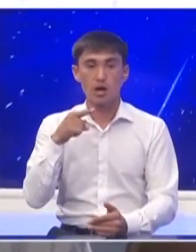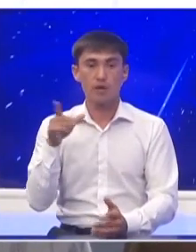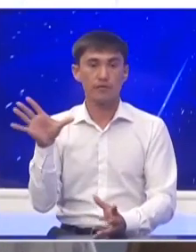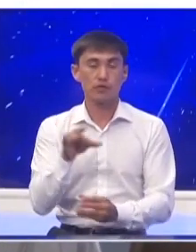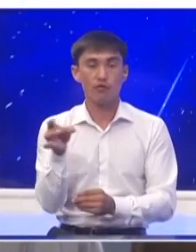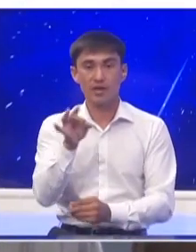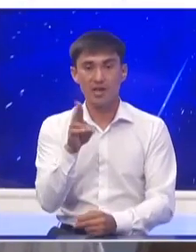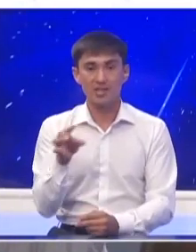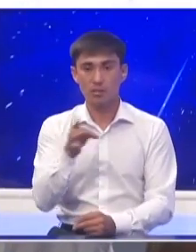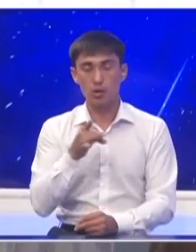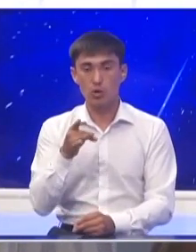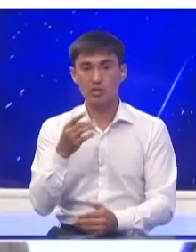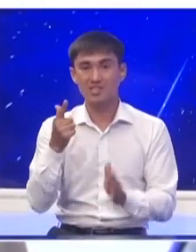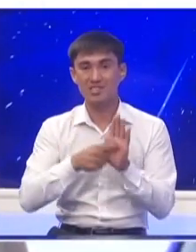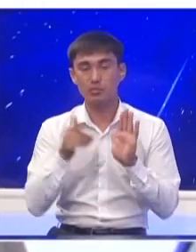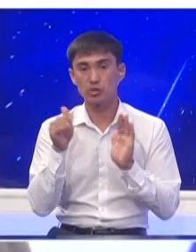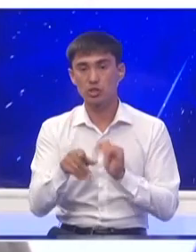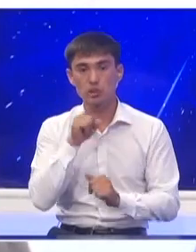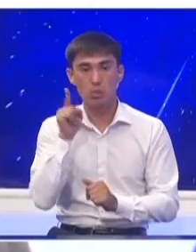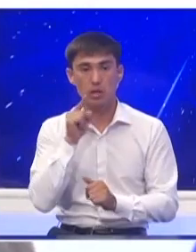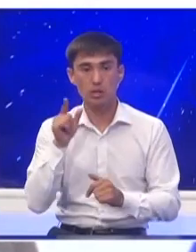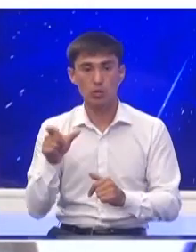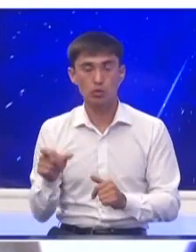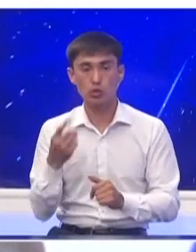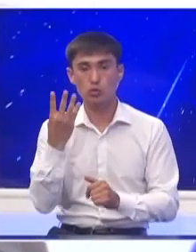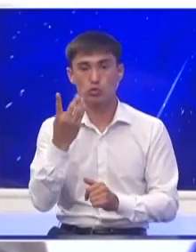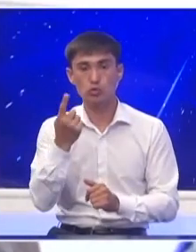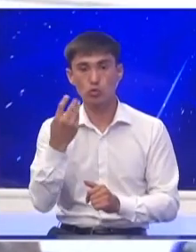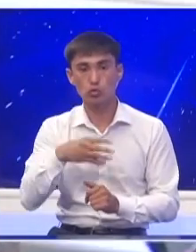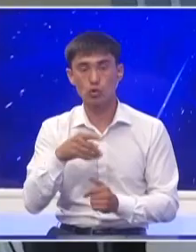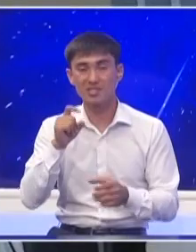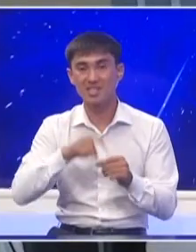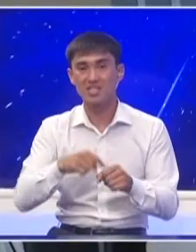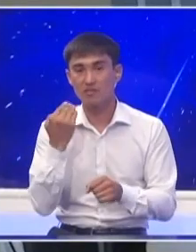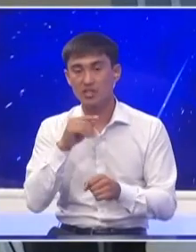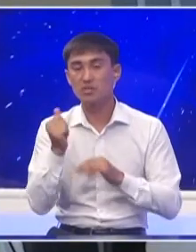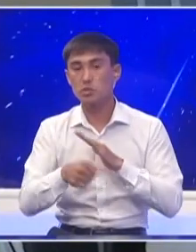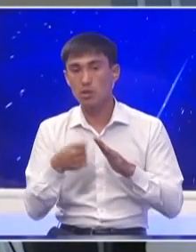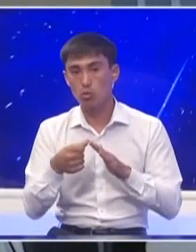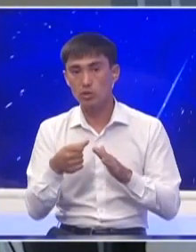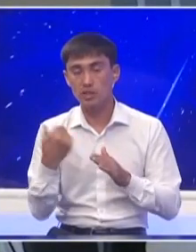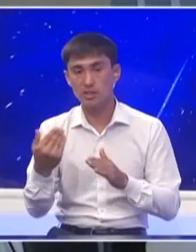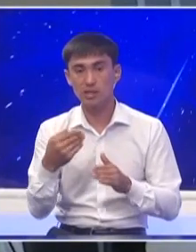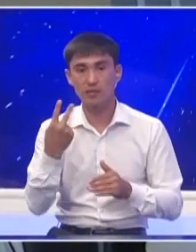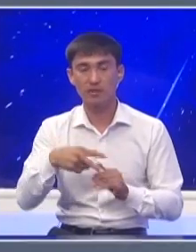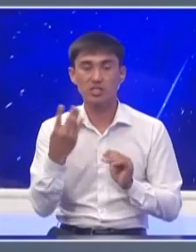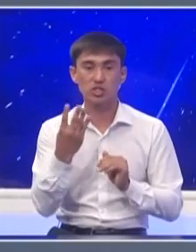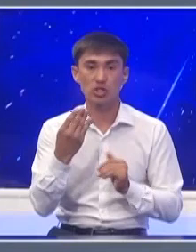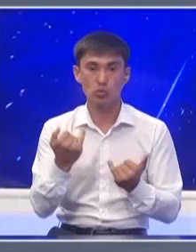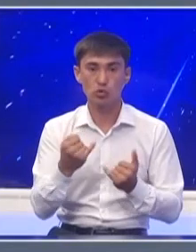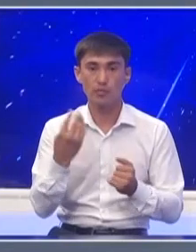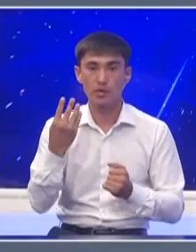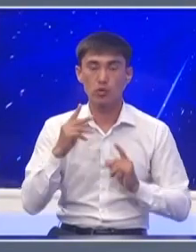в Кигенском районе около 7 тысяч молодых людей, 140 зарегистрированы в качестве безработных, из них 24